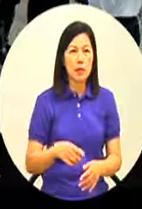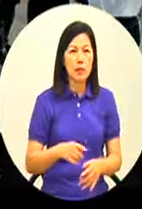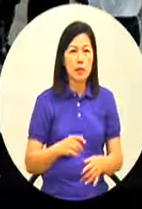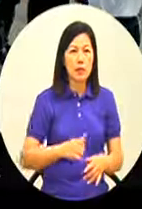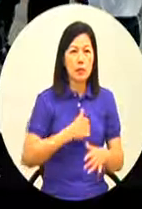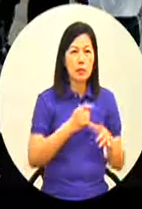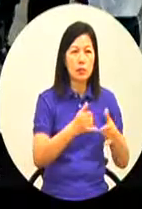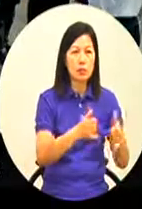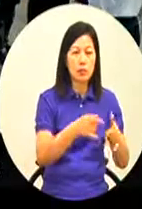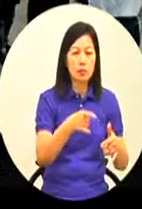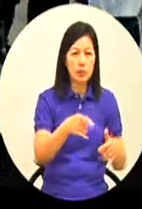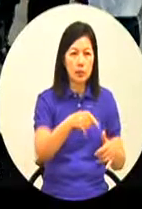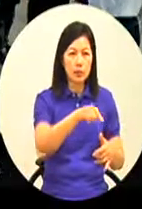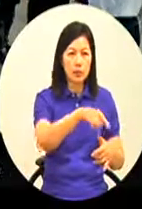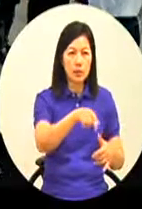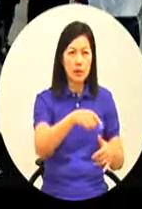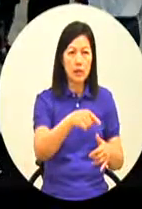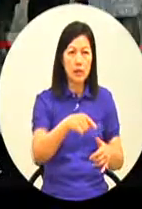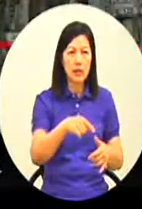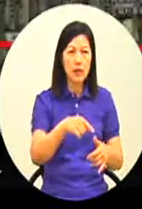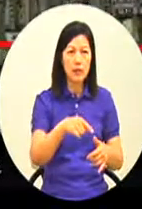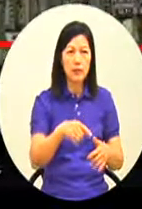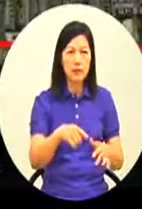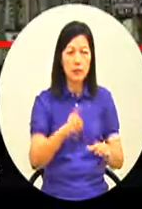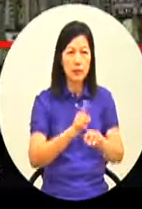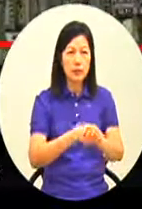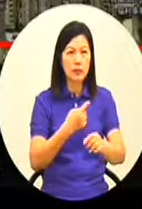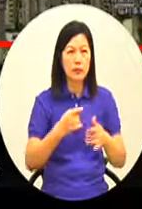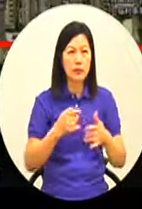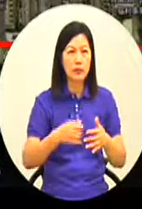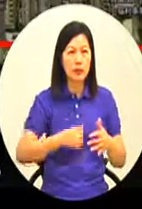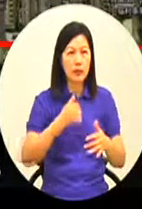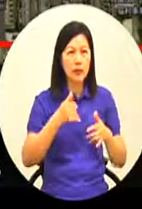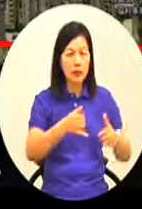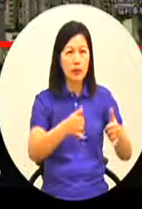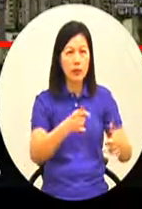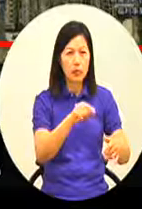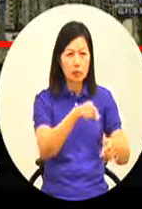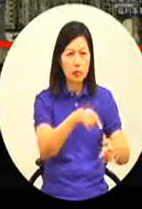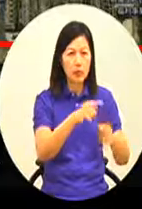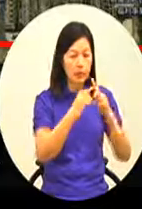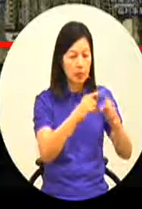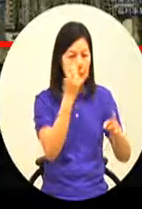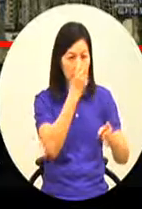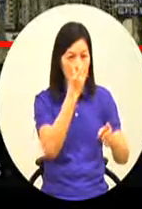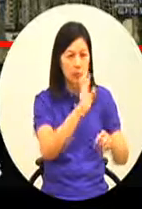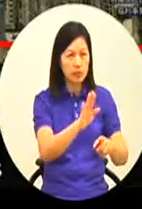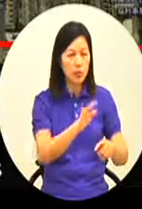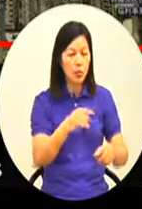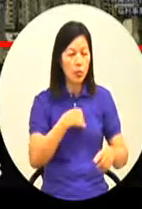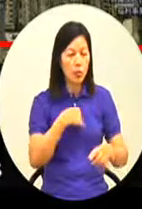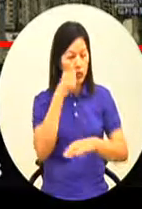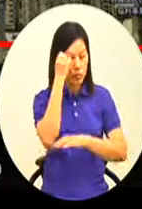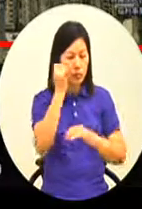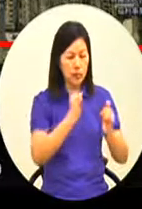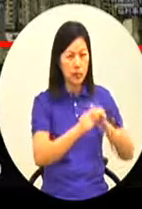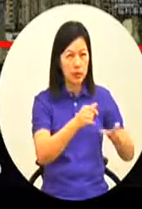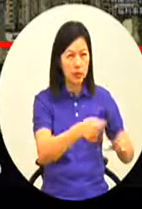通的会刊里面，那崇实路是在这边，在我住的这个社区在这里，那